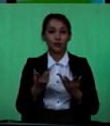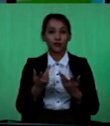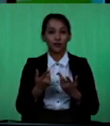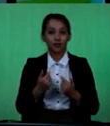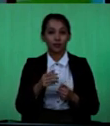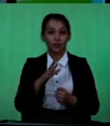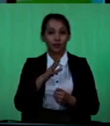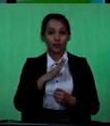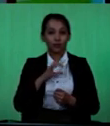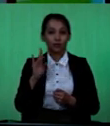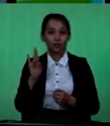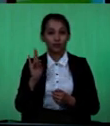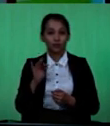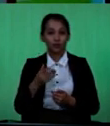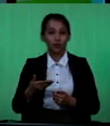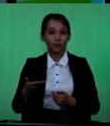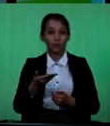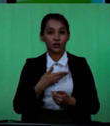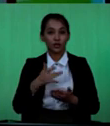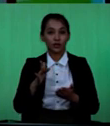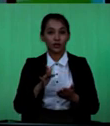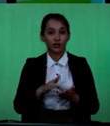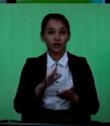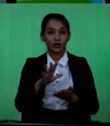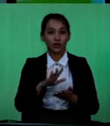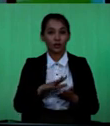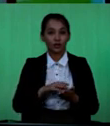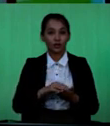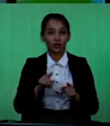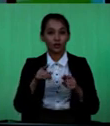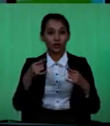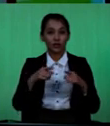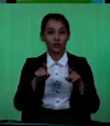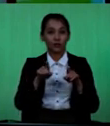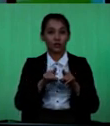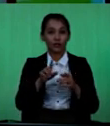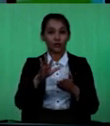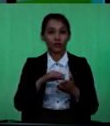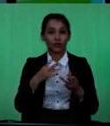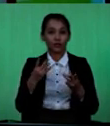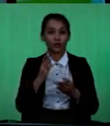oldik. Lekin biz daftarimizga yozganda quyidagi usulda yozamiz.